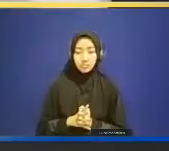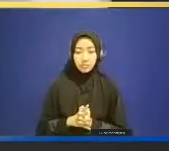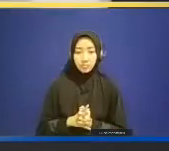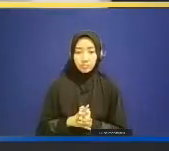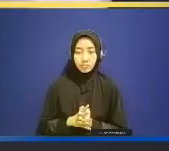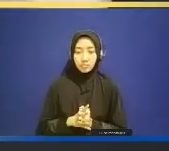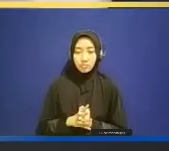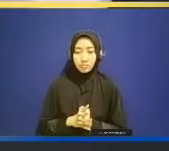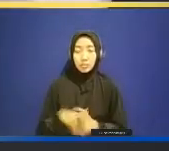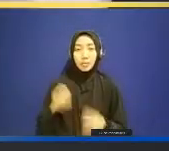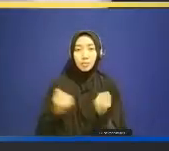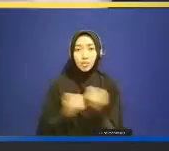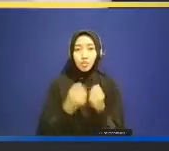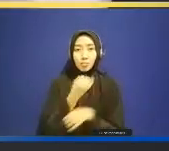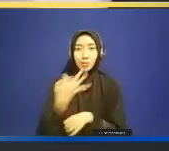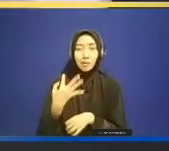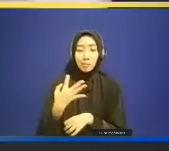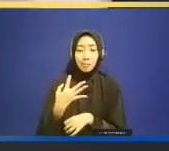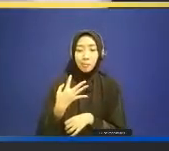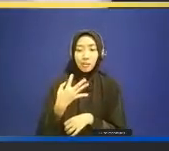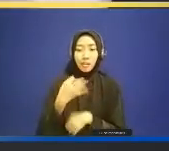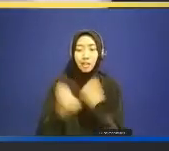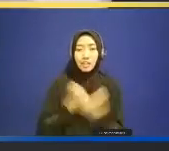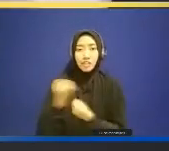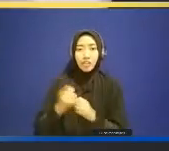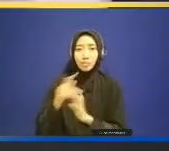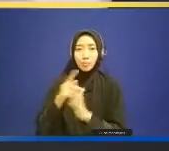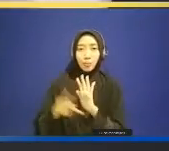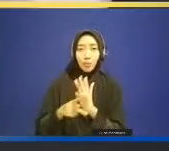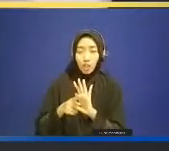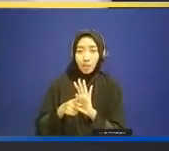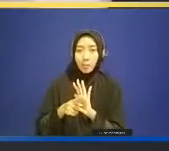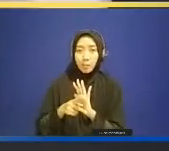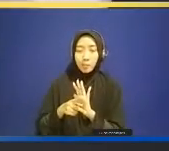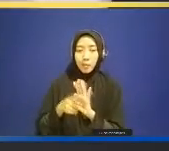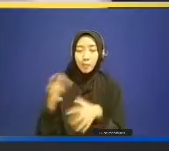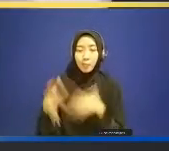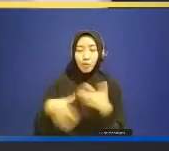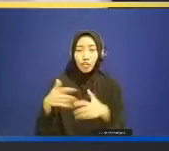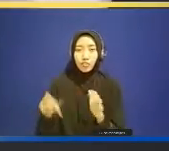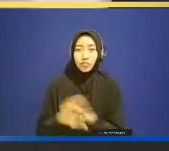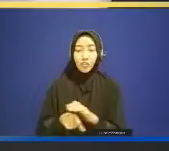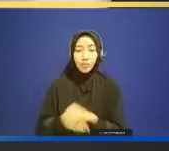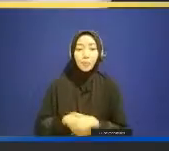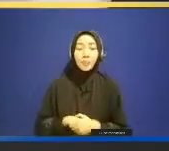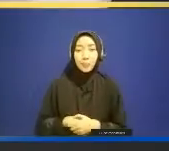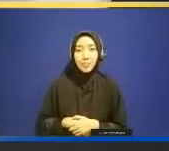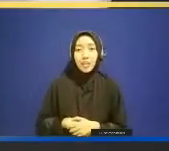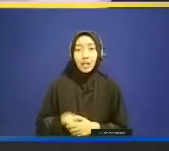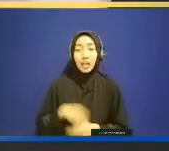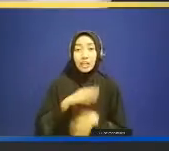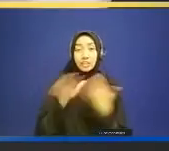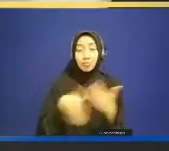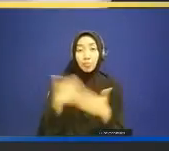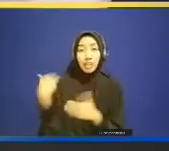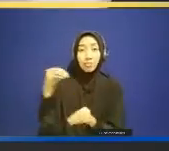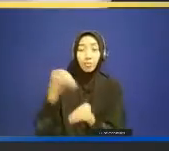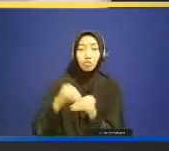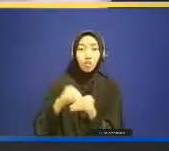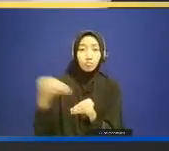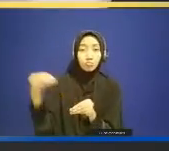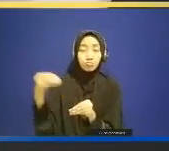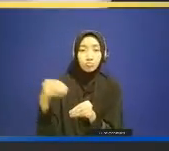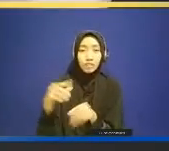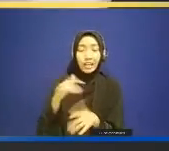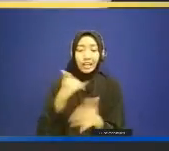digunakan untuk mendukung beberapa aktivitas program yang produktif misalnya nah itu semua menjadi masukkan dan